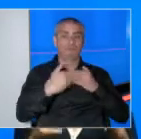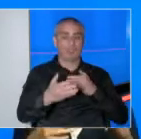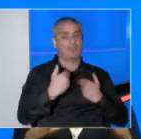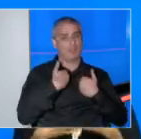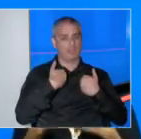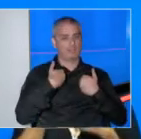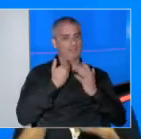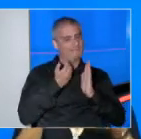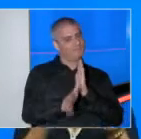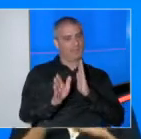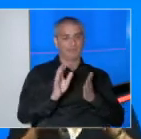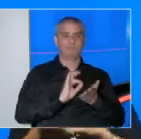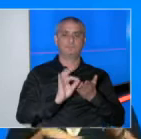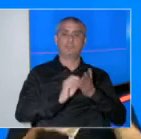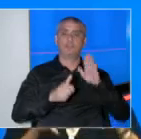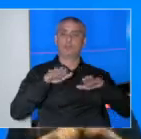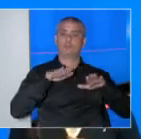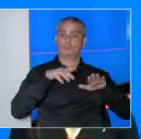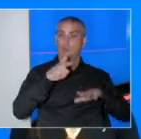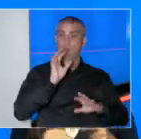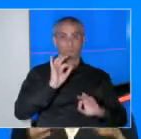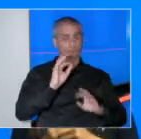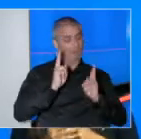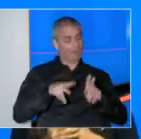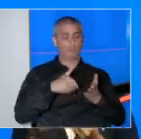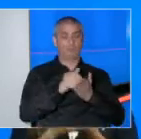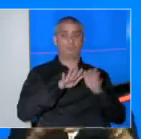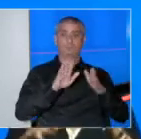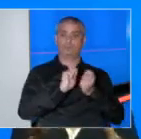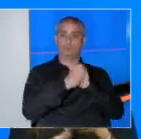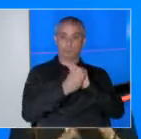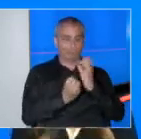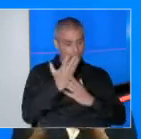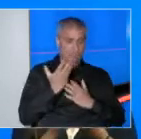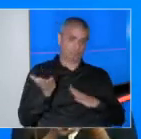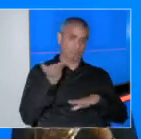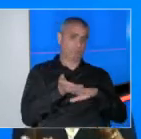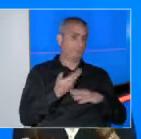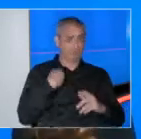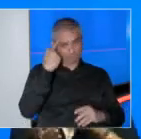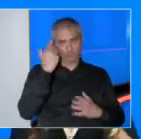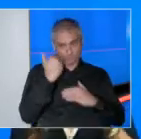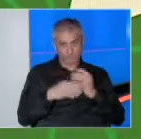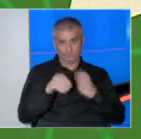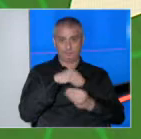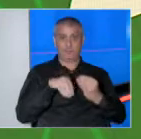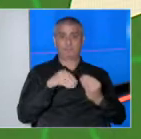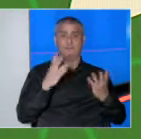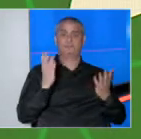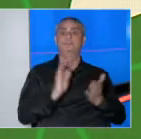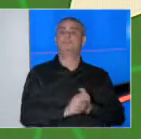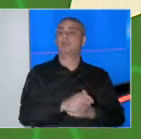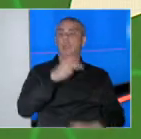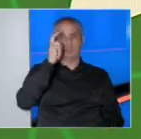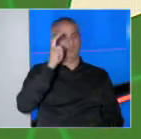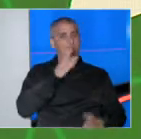זה שוויתר על משרד ראש הממשלה בשביל לאפשר את ממשלת השינוי הזאת שתקום. שמנו את הדברים שלנו ואני מניח שזה יסתדר. כאמור,